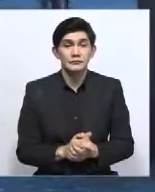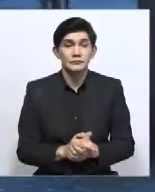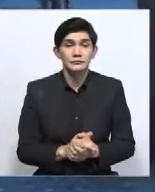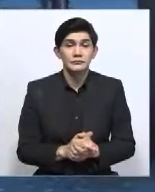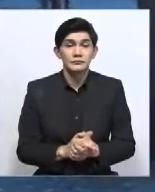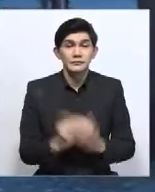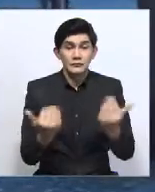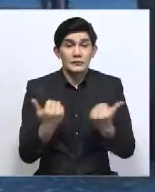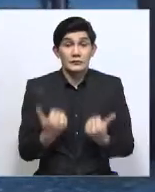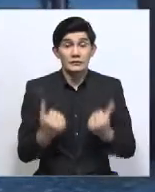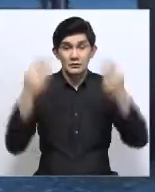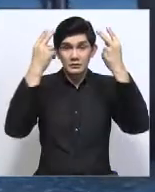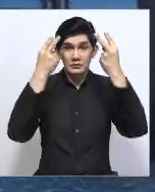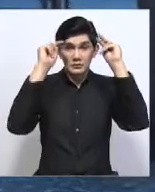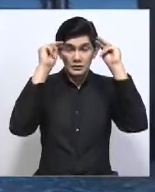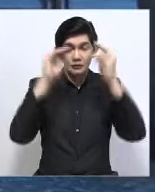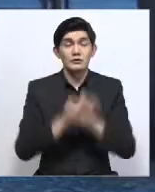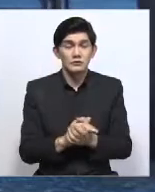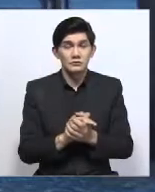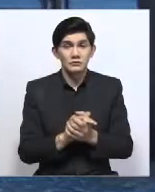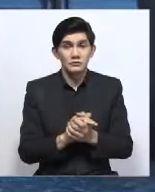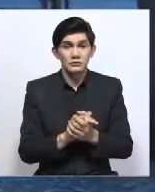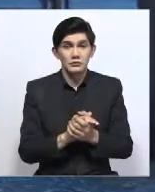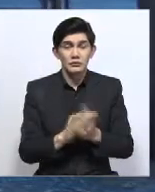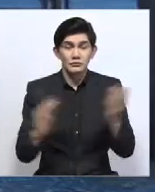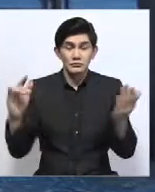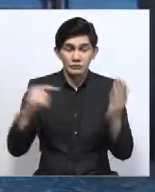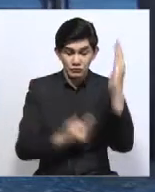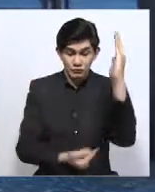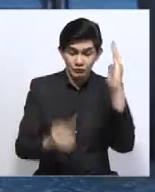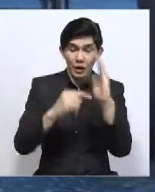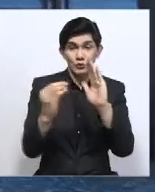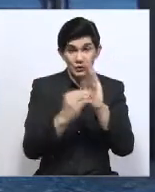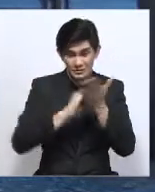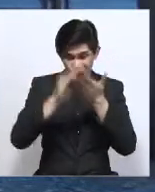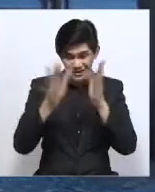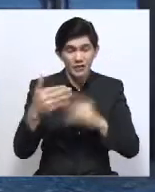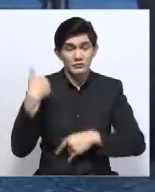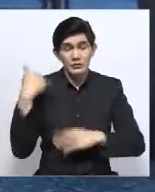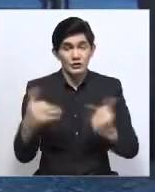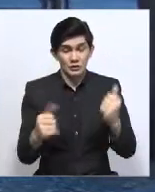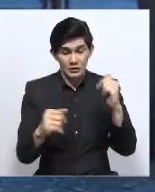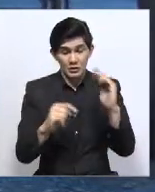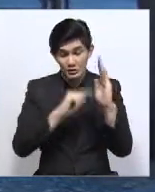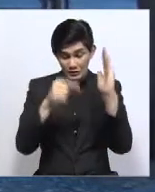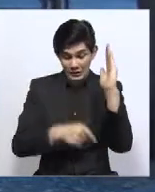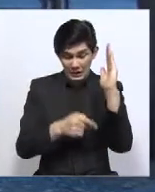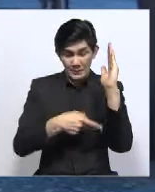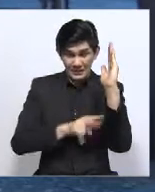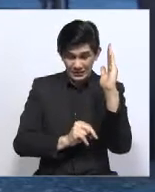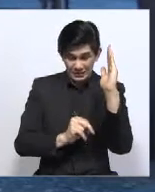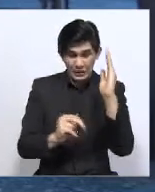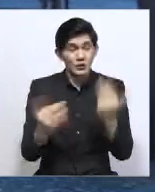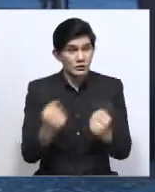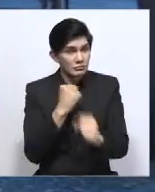ซึ่งขณะนี้เองค่ะนายกรัฐมนตรีได้เดินทางถึงกรุงเทพมหานครเป็นที่เรียบร้อยแล้วนะคะและการลงพื้นที่จังหวัดปัตตานีในครั้งนี้ค่ะ